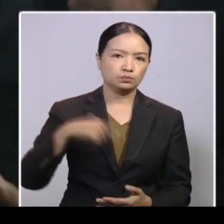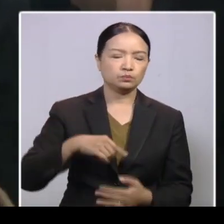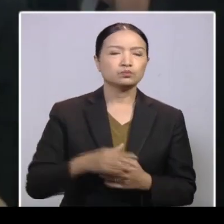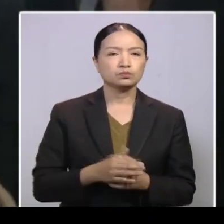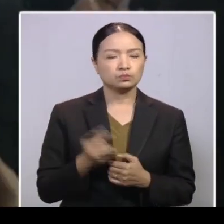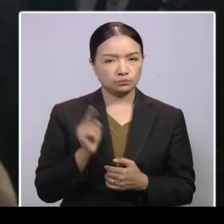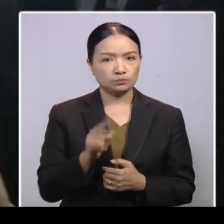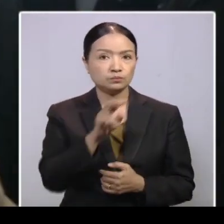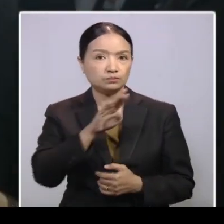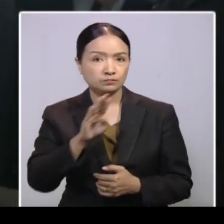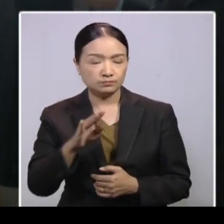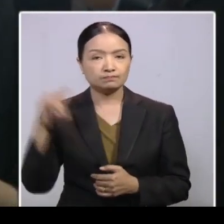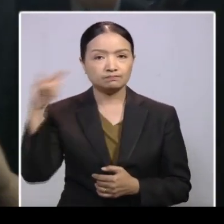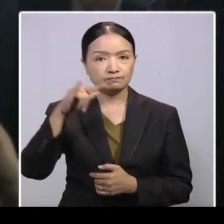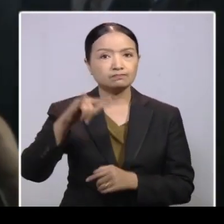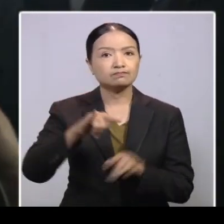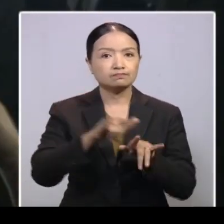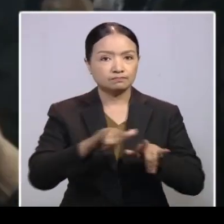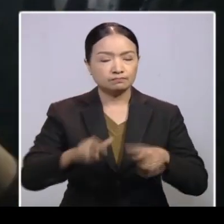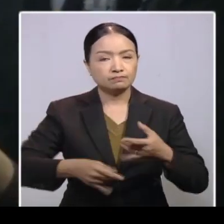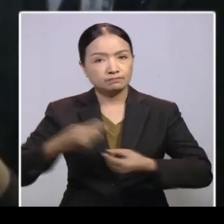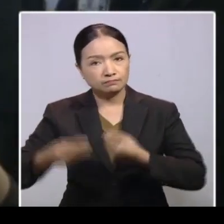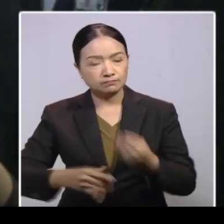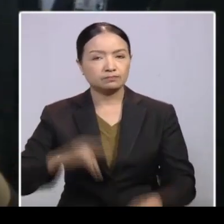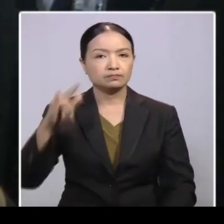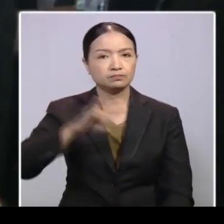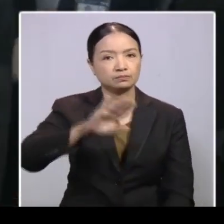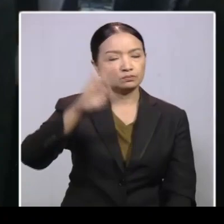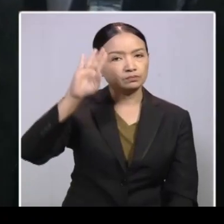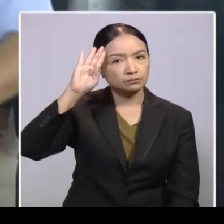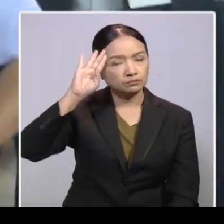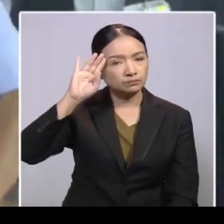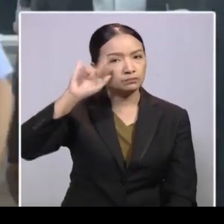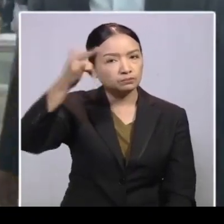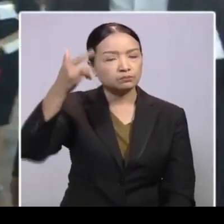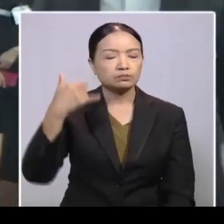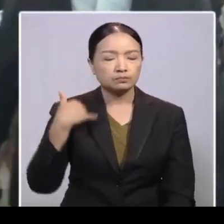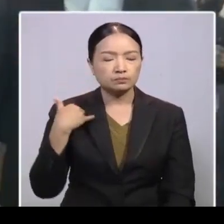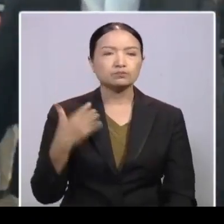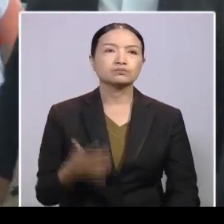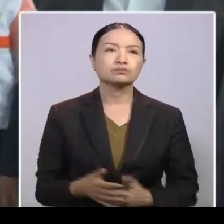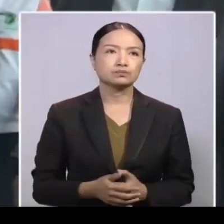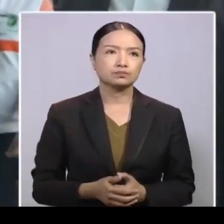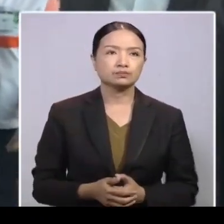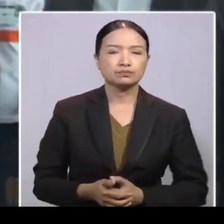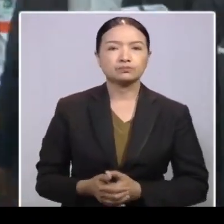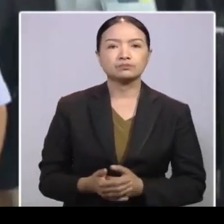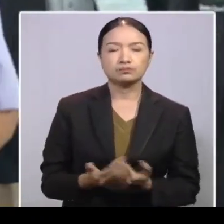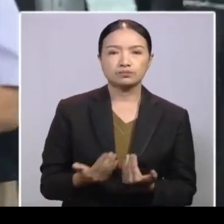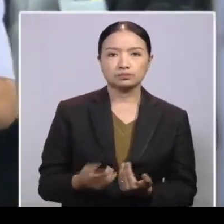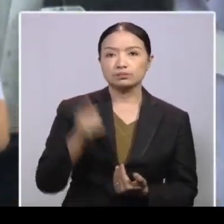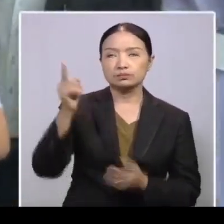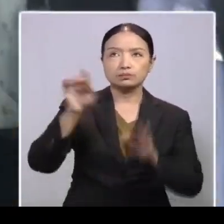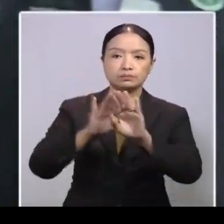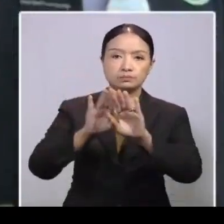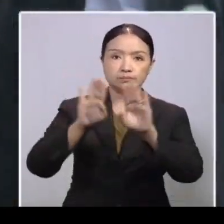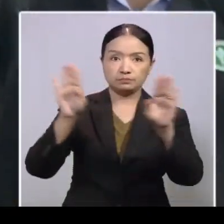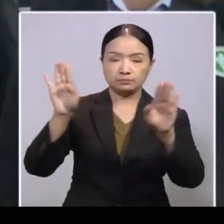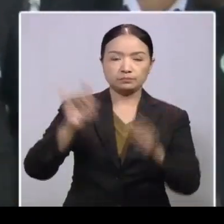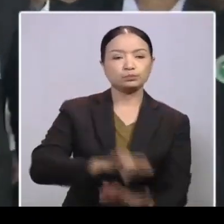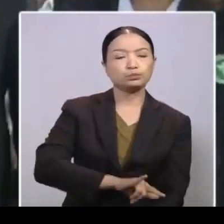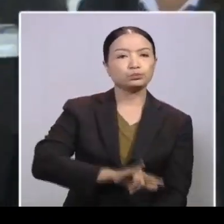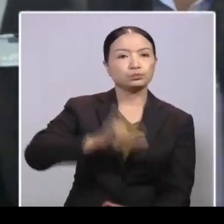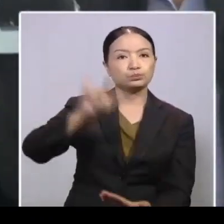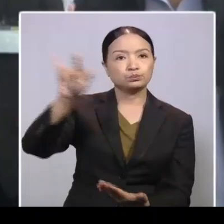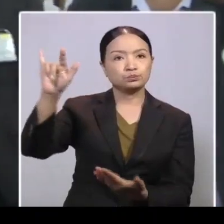ช้ระบบผสมผสานกับเครื่องบินพาณิชย์โดยการเช่าเหมาลำด้วยนะครับซึ่งทราบว่าขณะนี้เนี่ยน่านฟ้าเนี่ยนะครับเปิดสามารถบินเข้